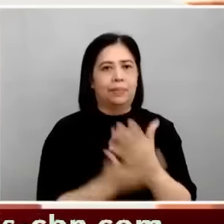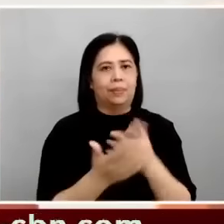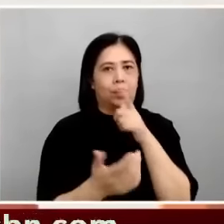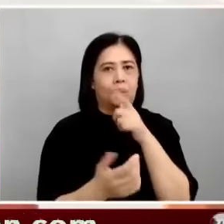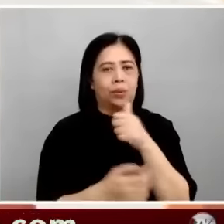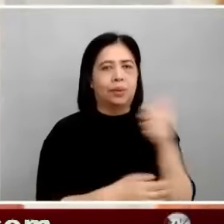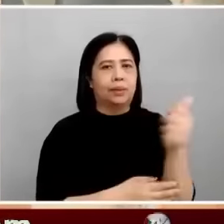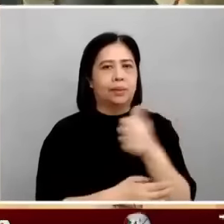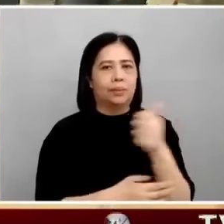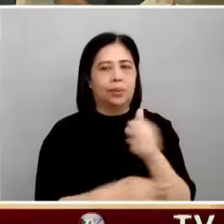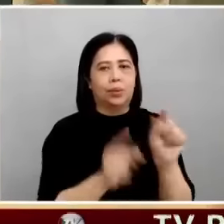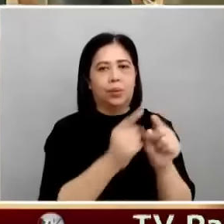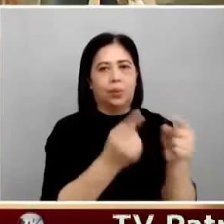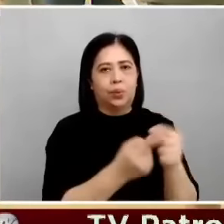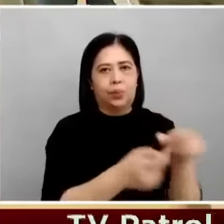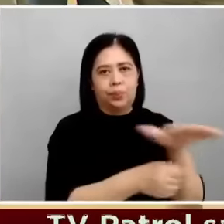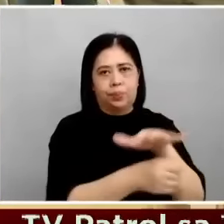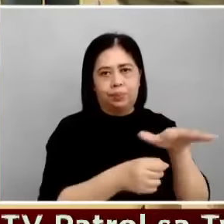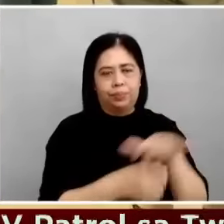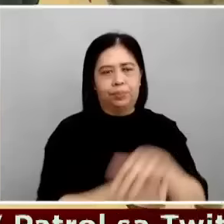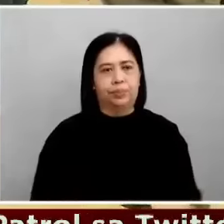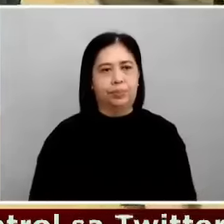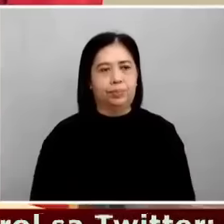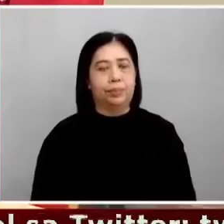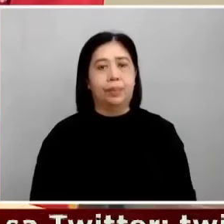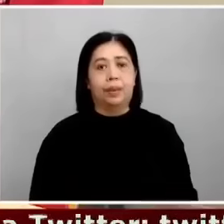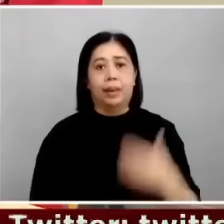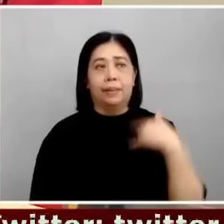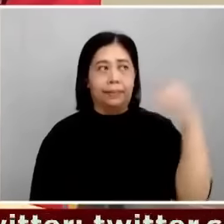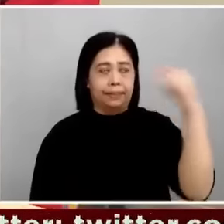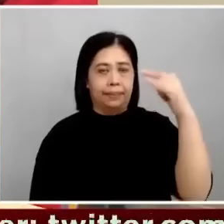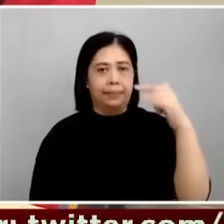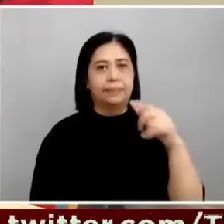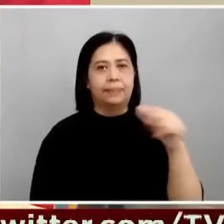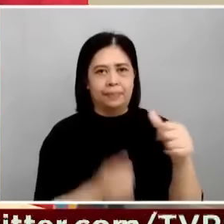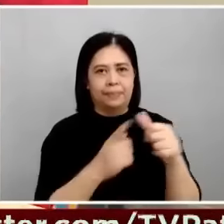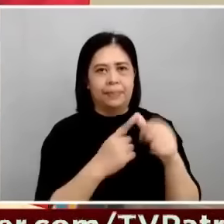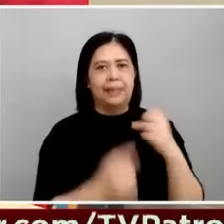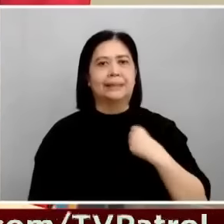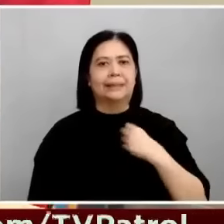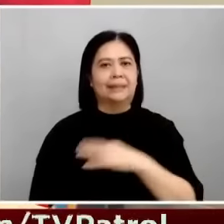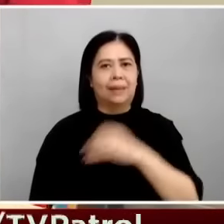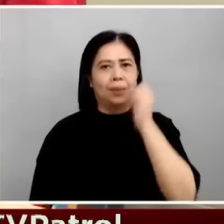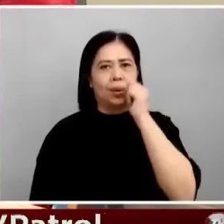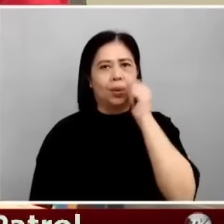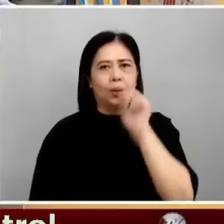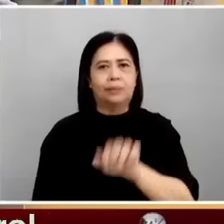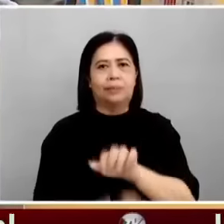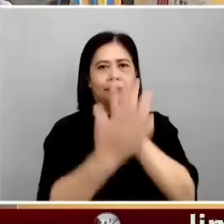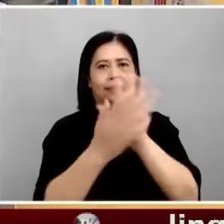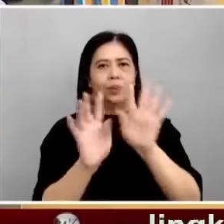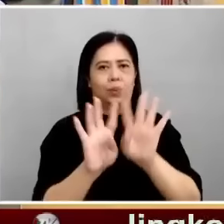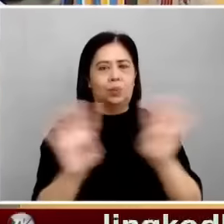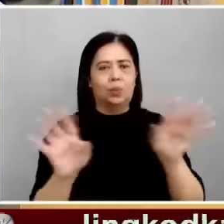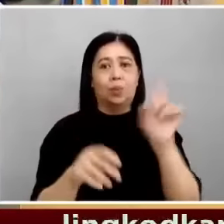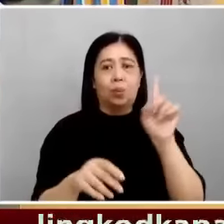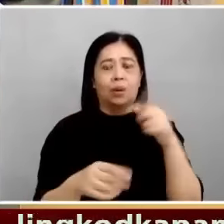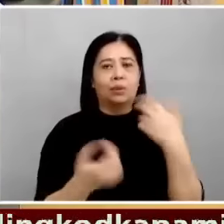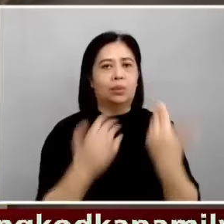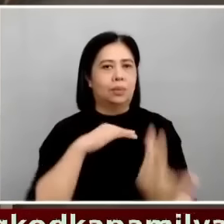transport sector. Nariyan rin ang airlines na inuna mga staff na madalas humarap sa mga pasahero. Ang Air